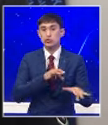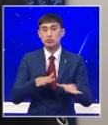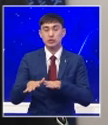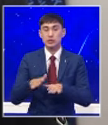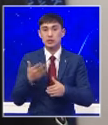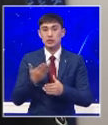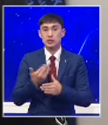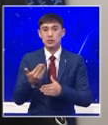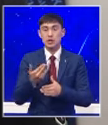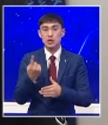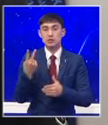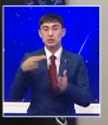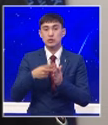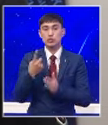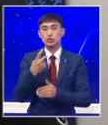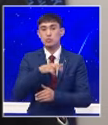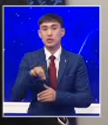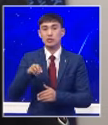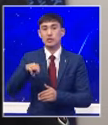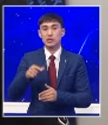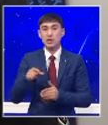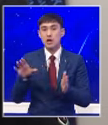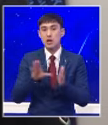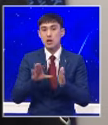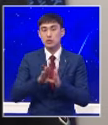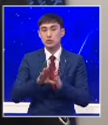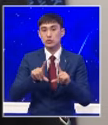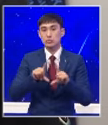жұмыстардың арқасында құны 100 миллион теңгелік электр жүйелері